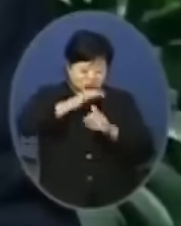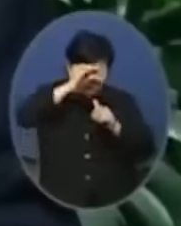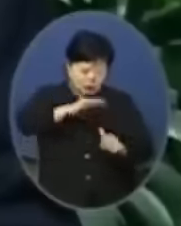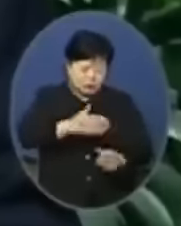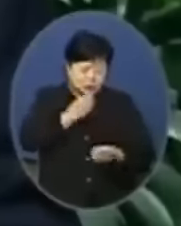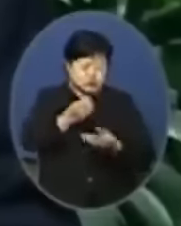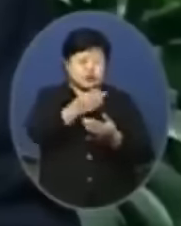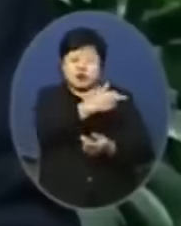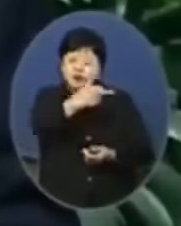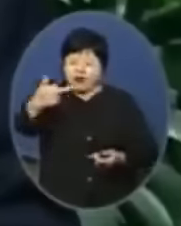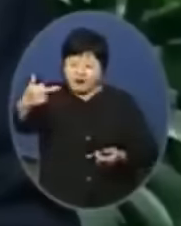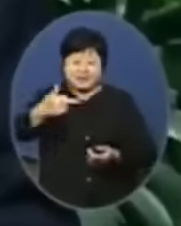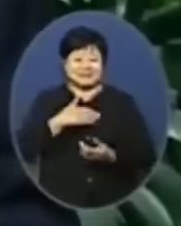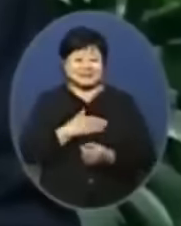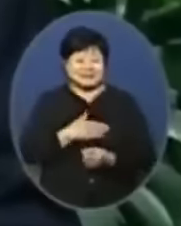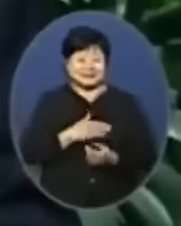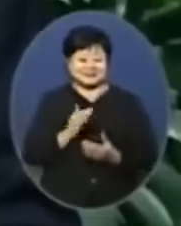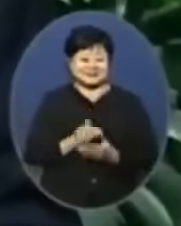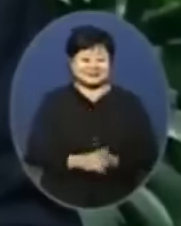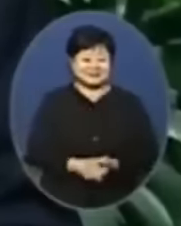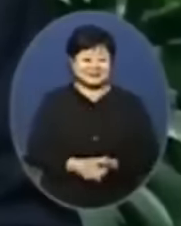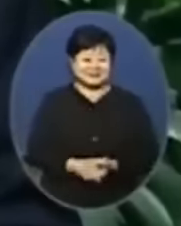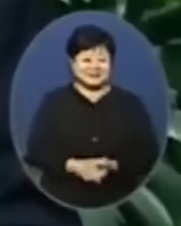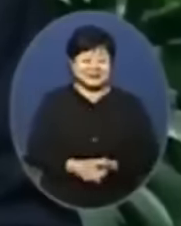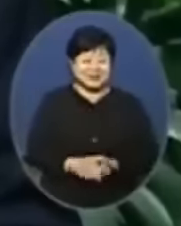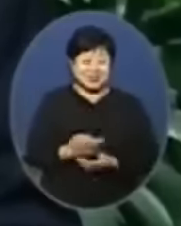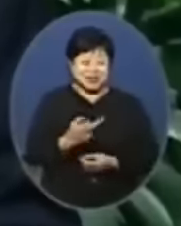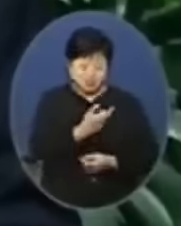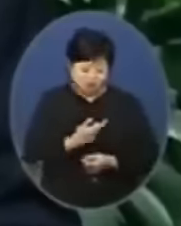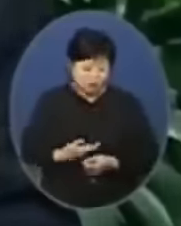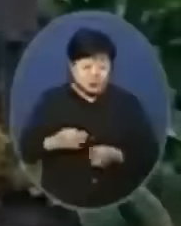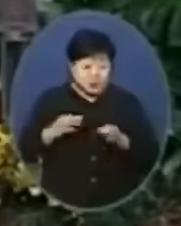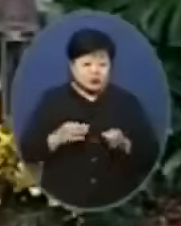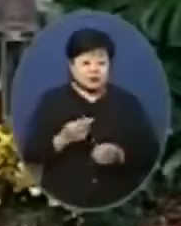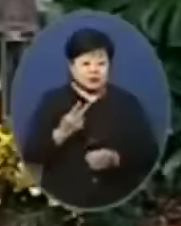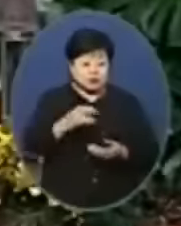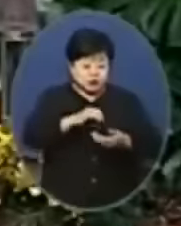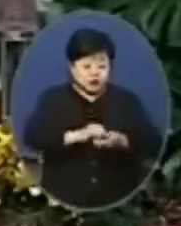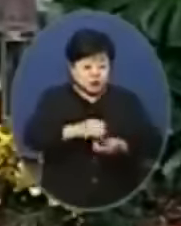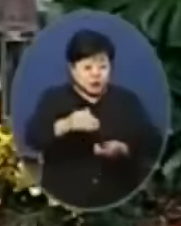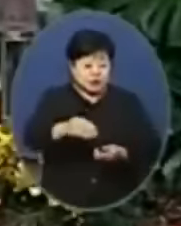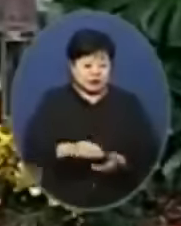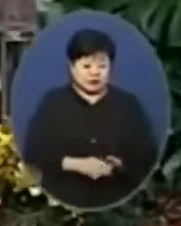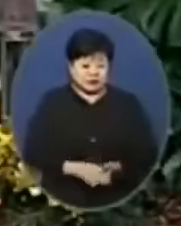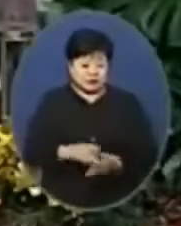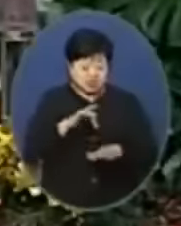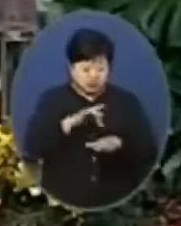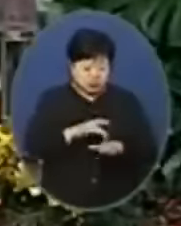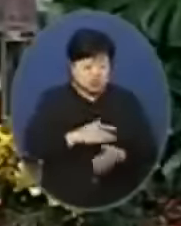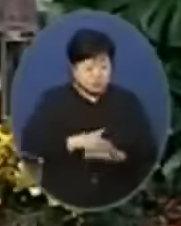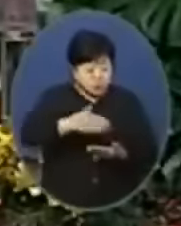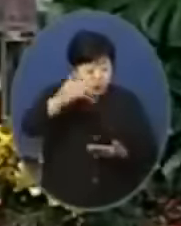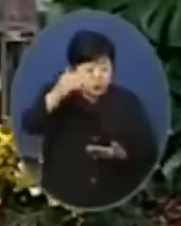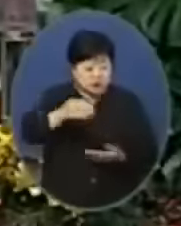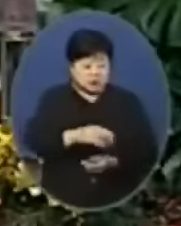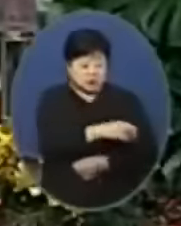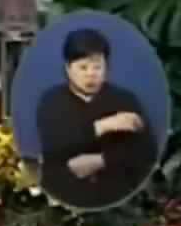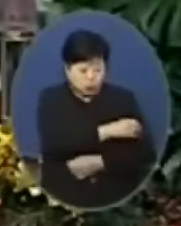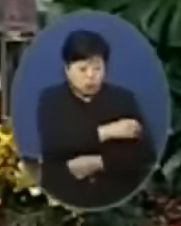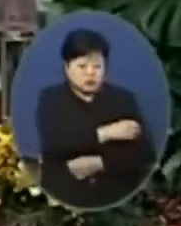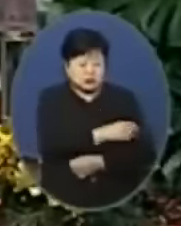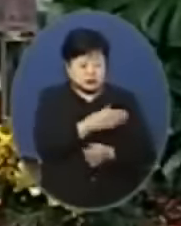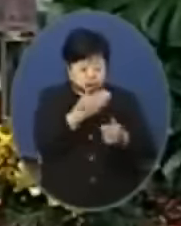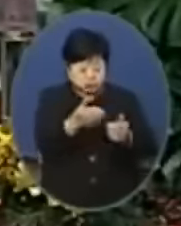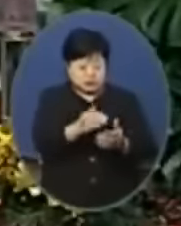축복이 다가온다는 것을 우리가 알아야 되는 것입니다. 열두 제자를 불어서 둘씩 둘씩 보내며 더러운 귀신을 제어하는 권세를